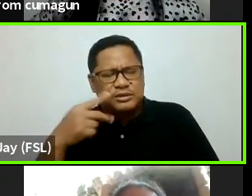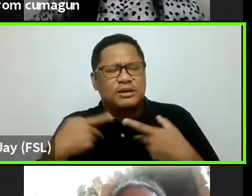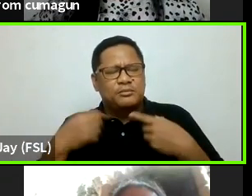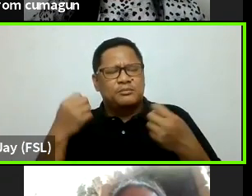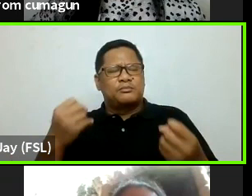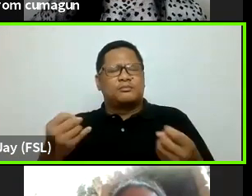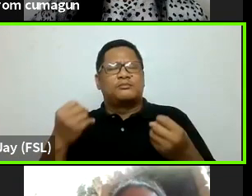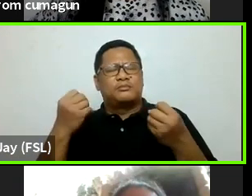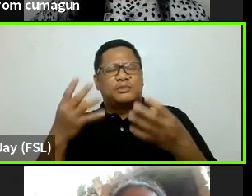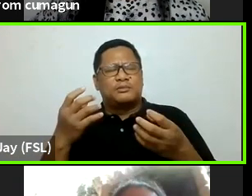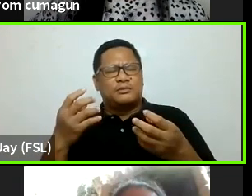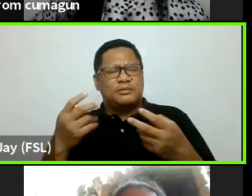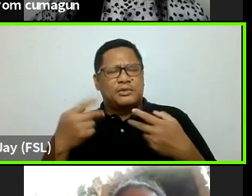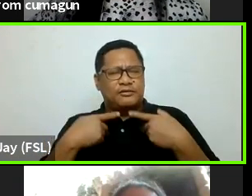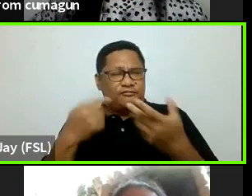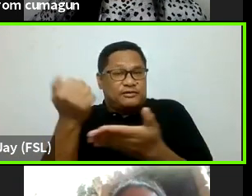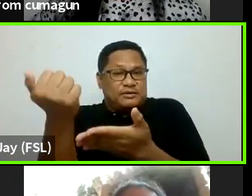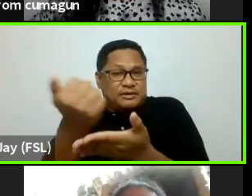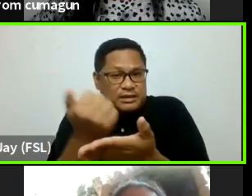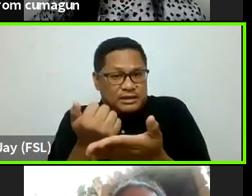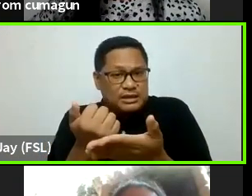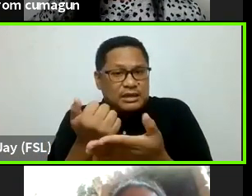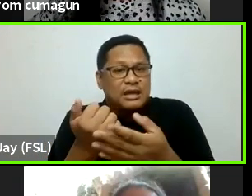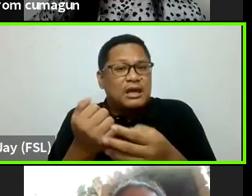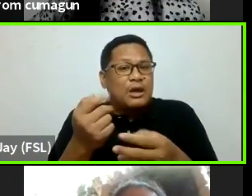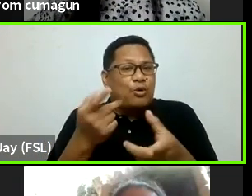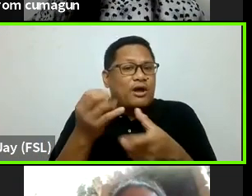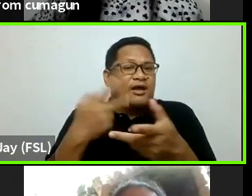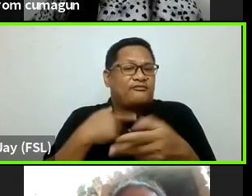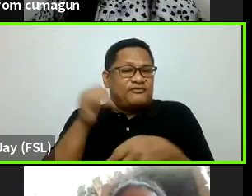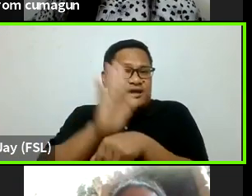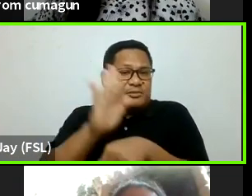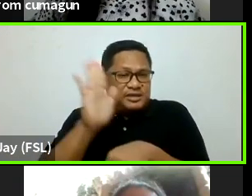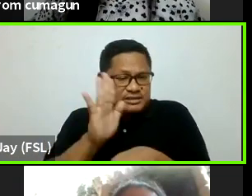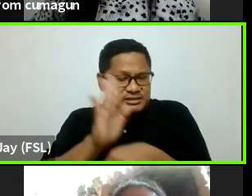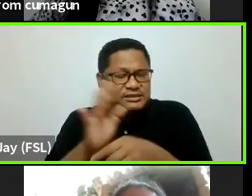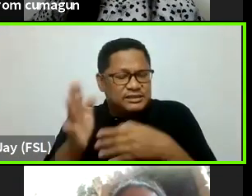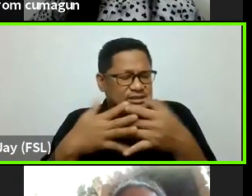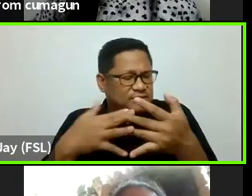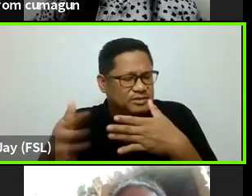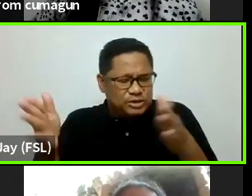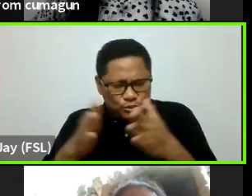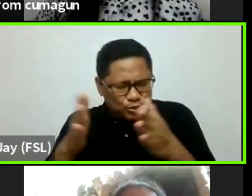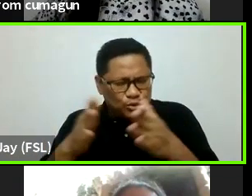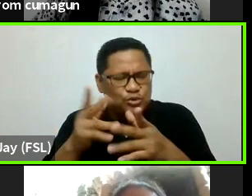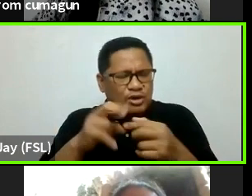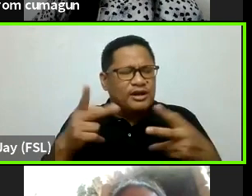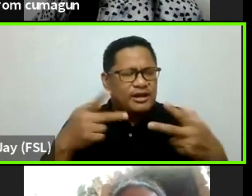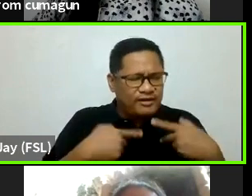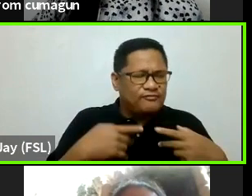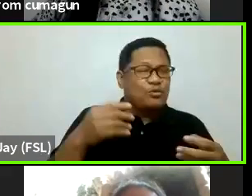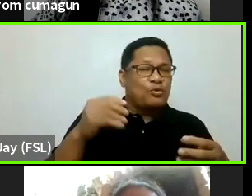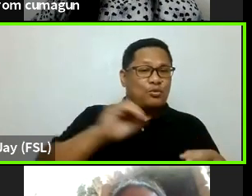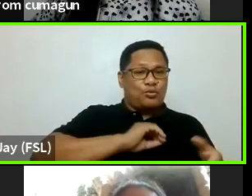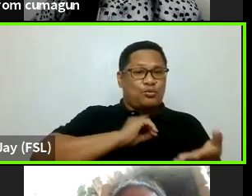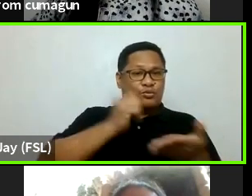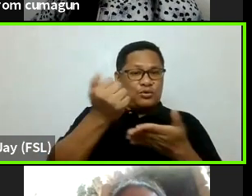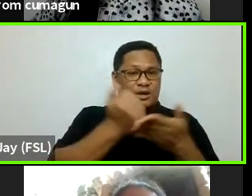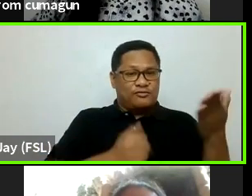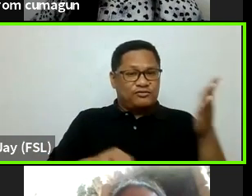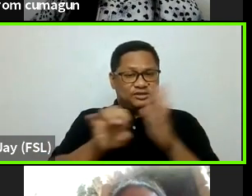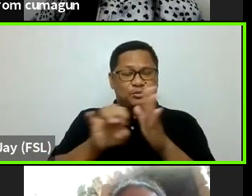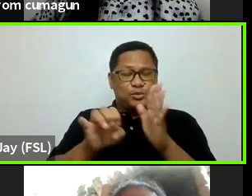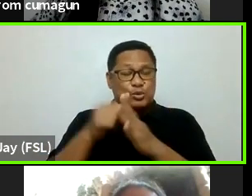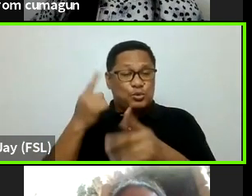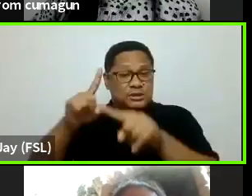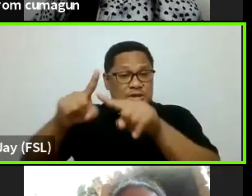negosyo na kahit maliit at the same time gumagawa ka ng art mo, kasi kung iaasa lang